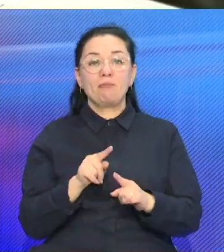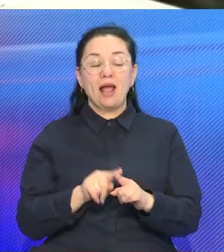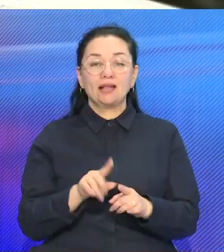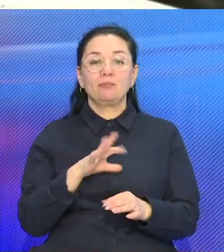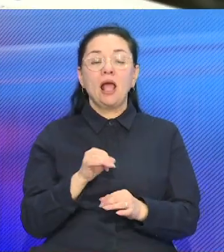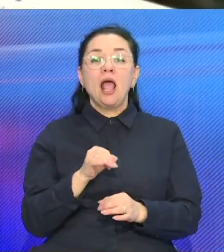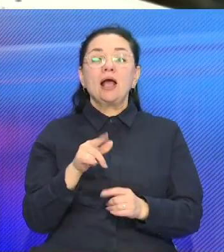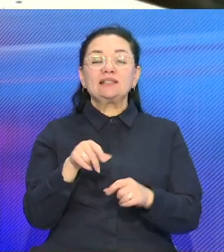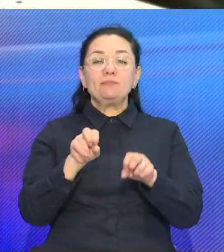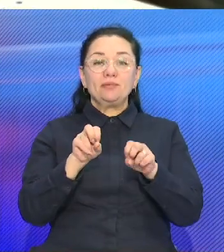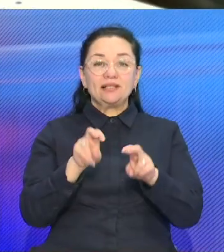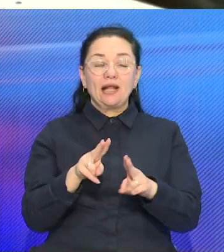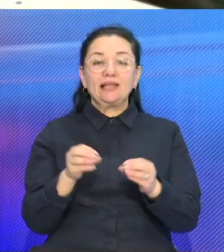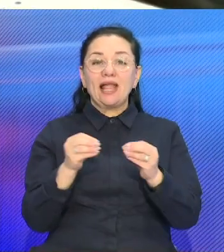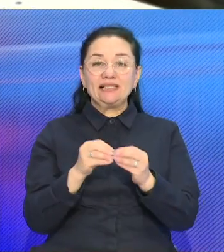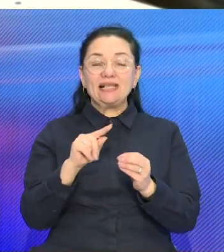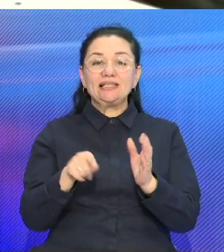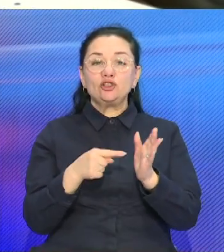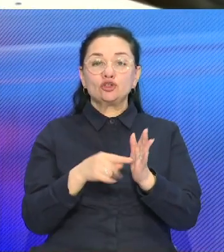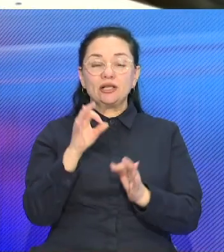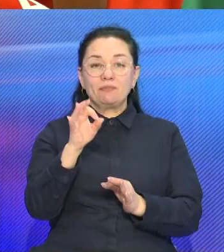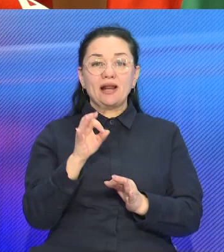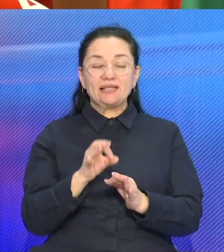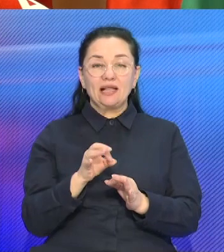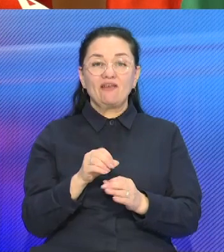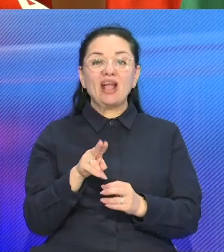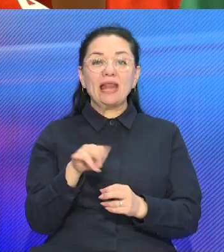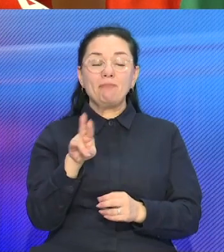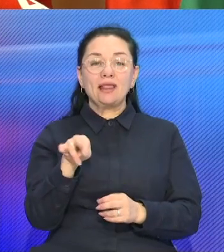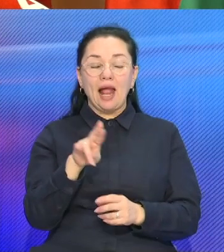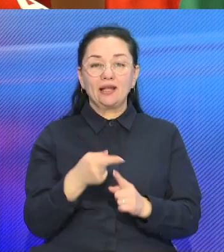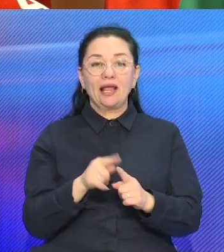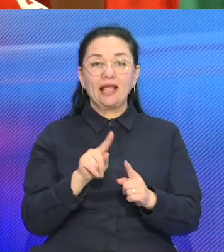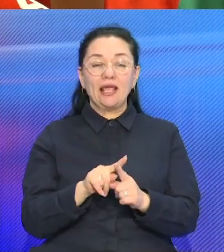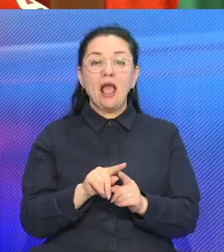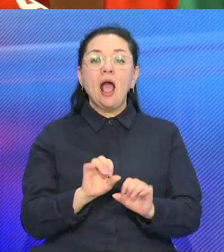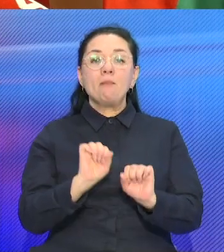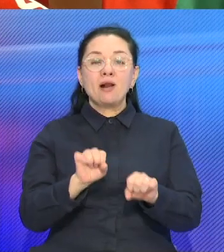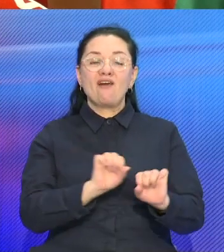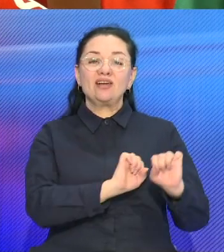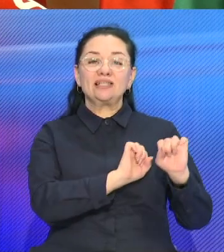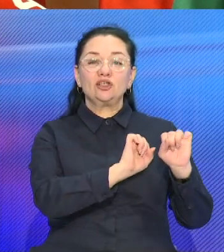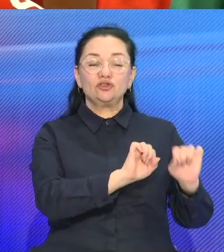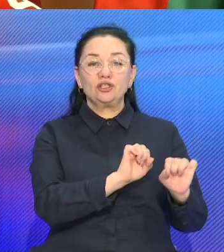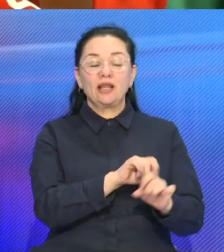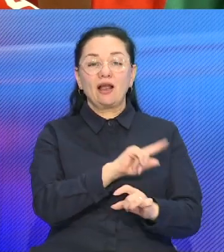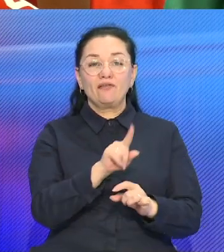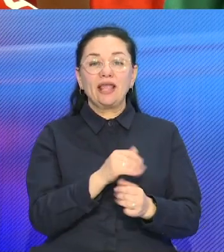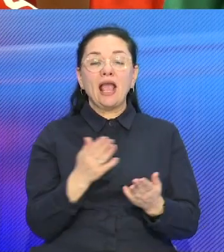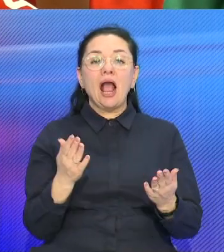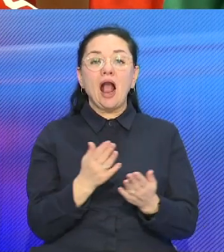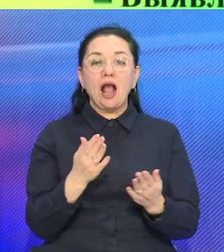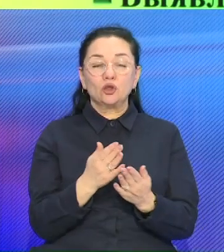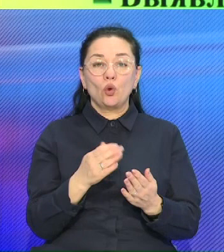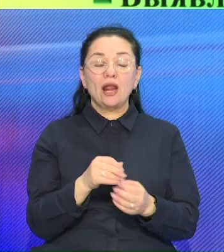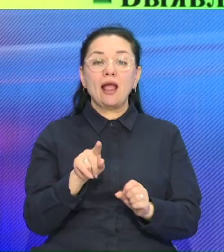криминального вышуку на 10,6%. Эффективность работы гродзенских правоохранников по установлению особ, которые подозреваются в